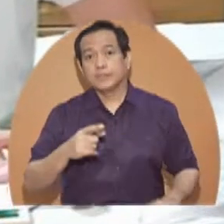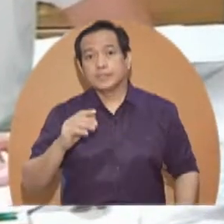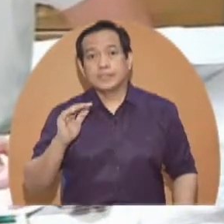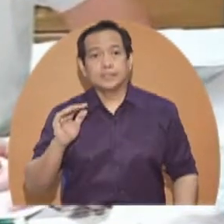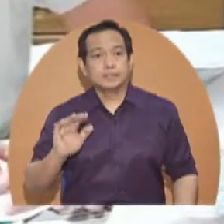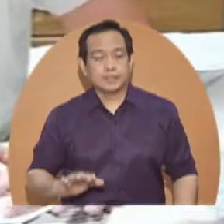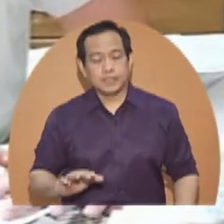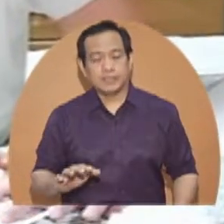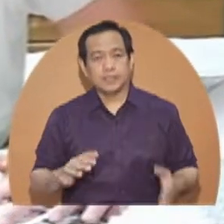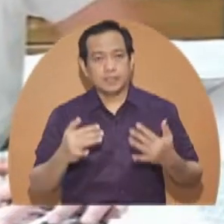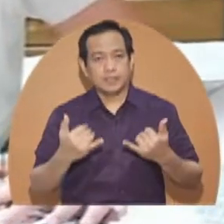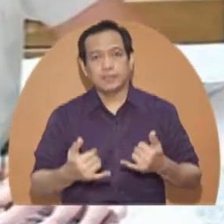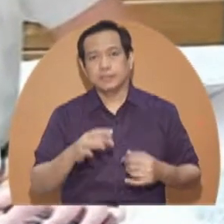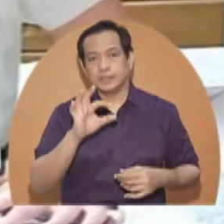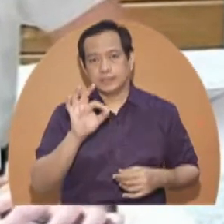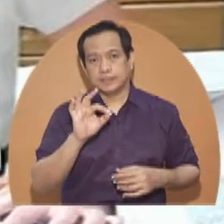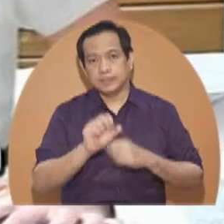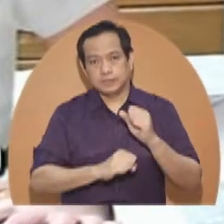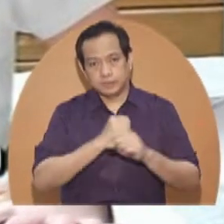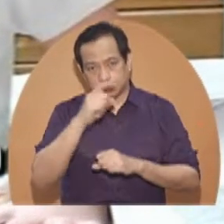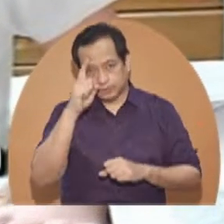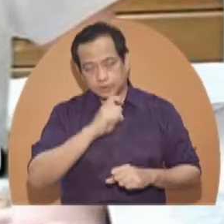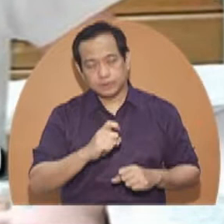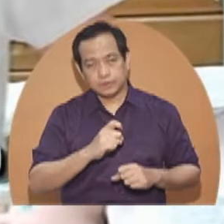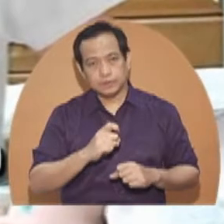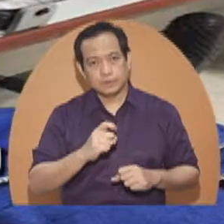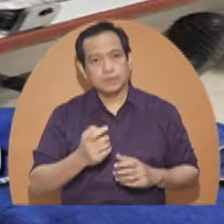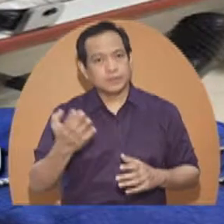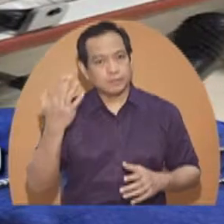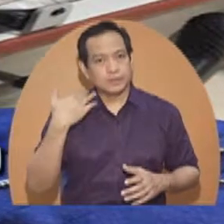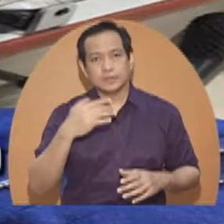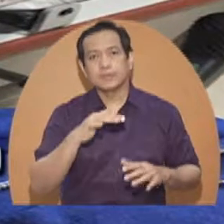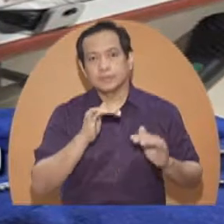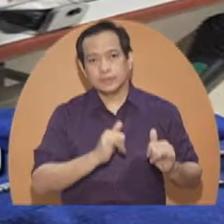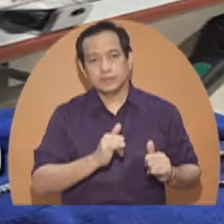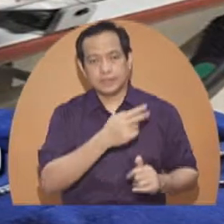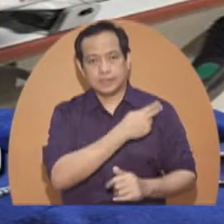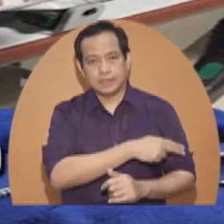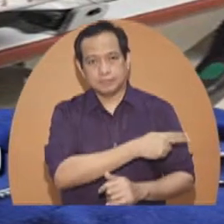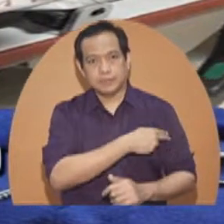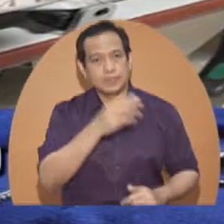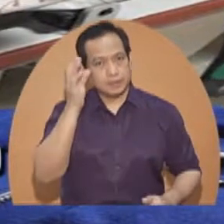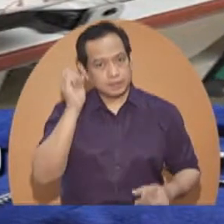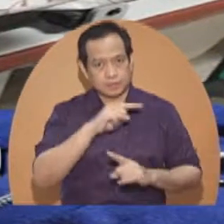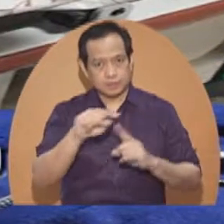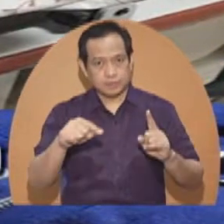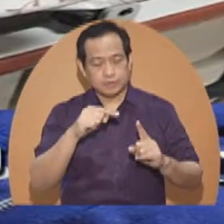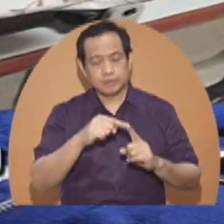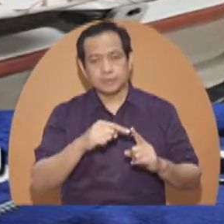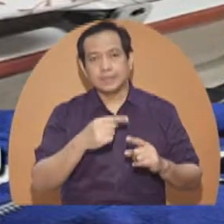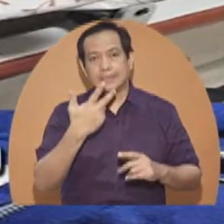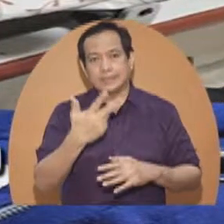ay ang kanilang panganay at kasalukuyang 9 na taong gulang. Minsan na na-confine si Charles